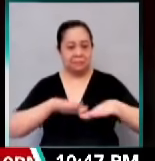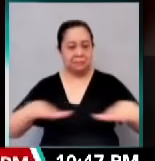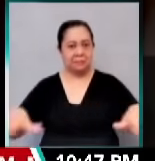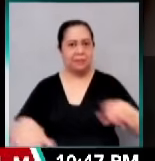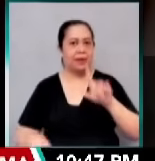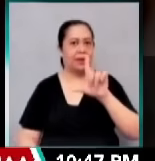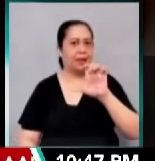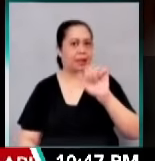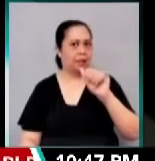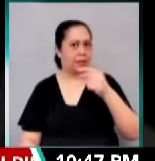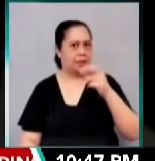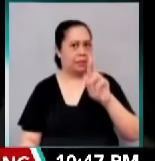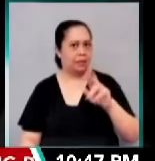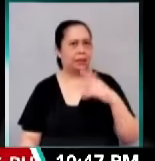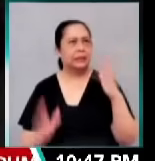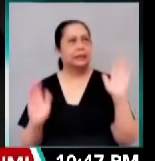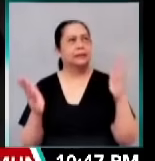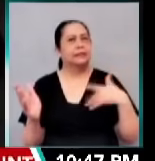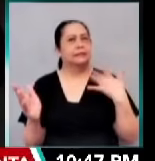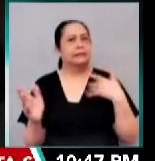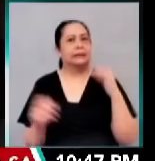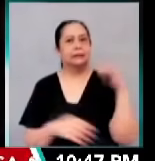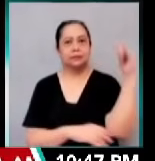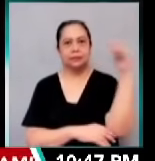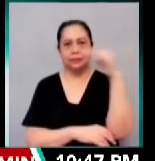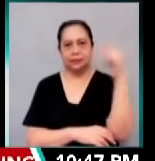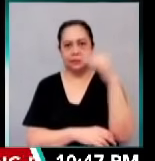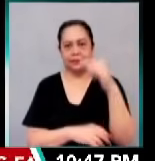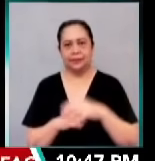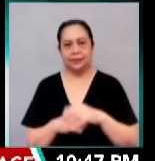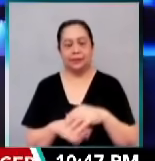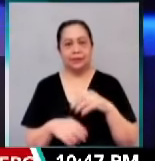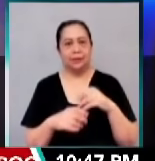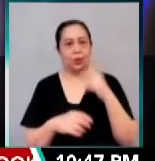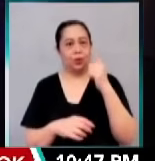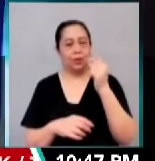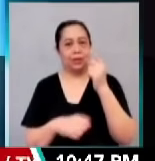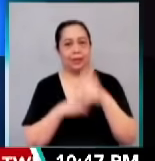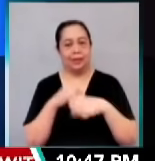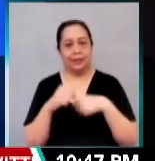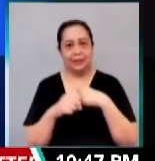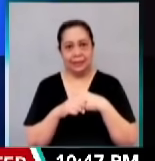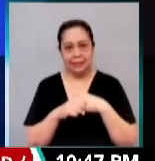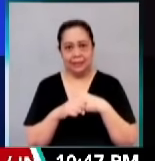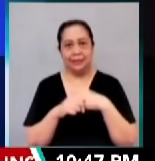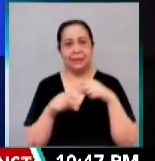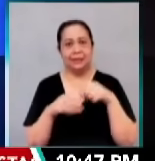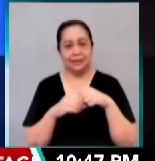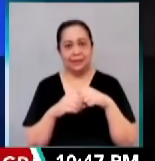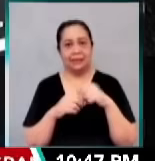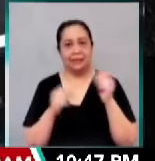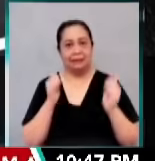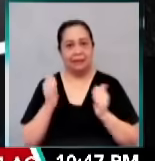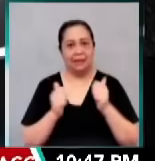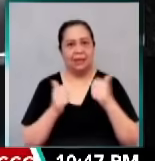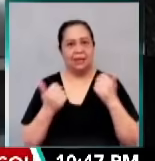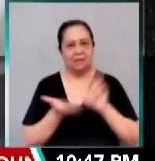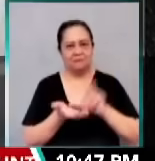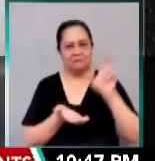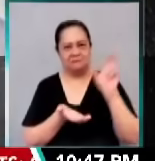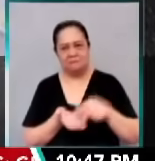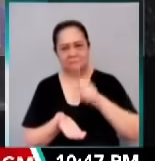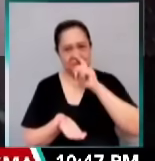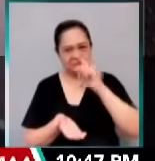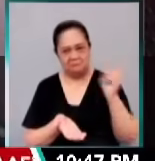nasa aeroplano. Sa loob ng 2 dekada sa showbiz, ngayon lang daw nag-invest si Bea sa ganitong